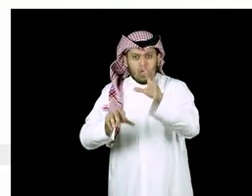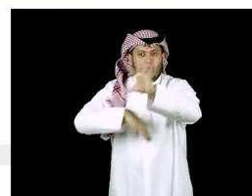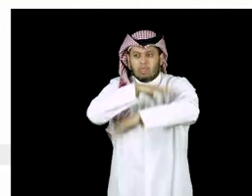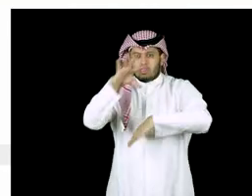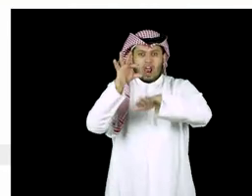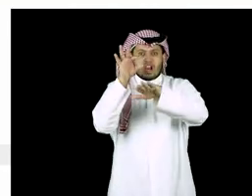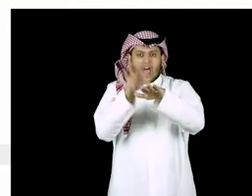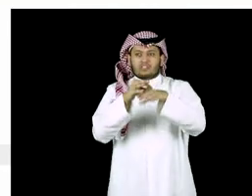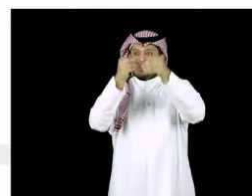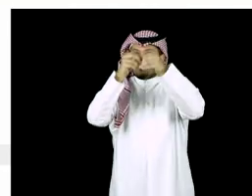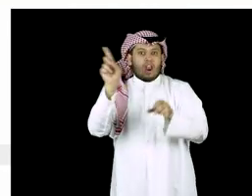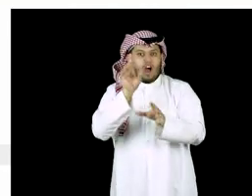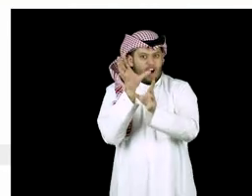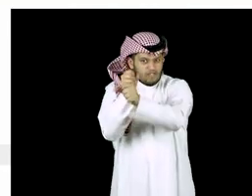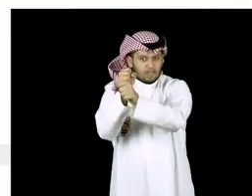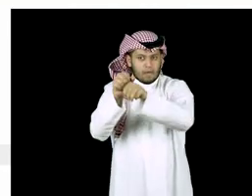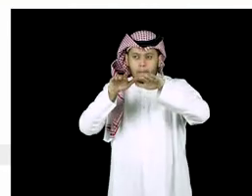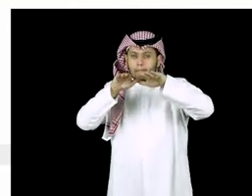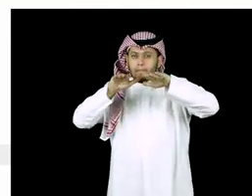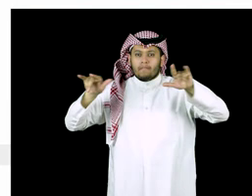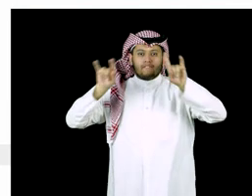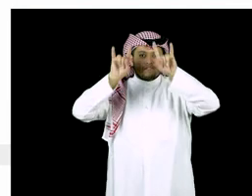الاستقرار.